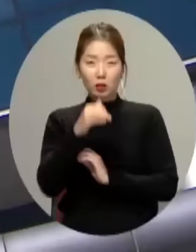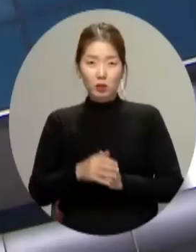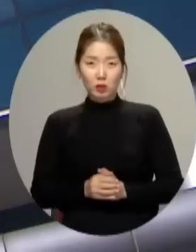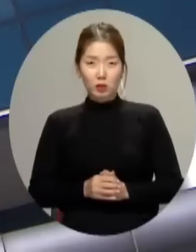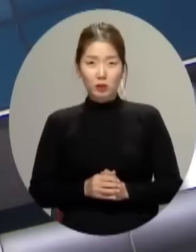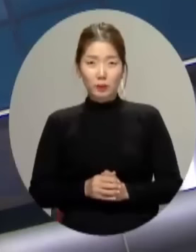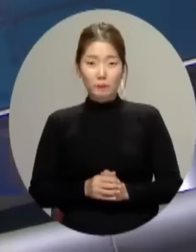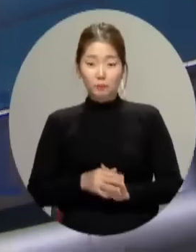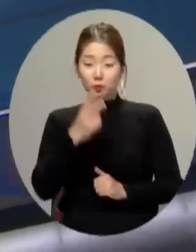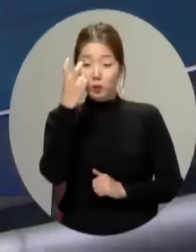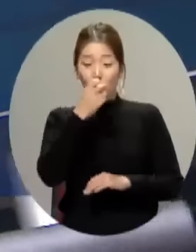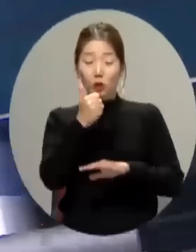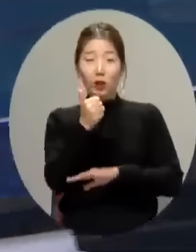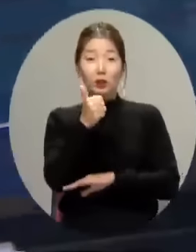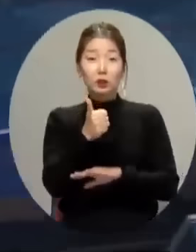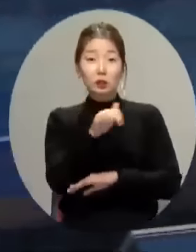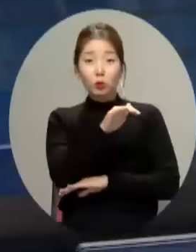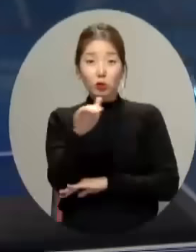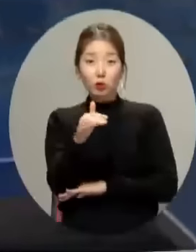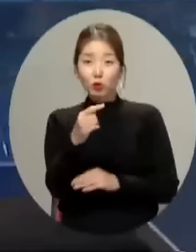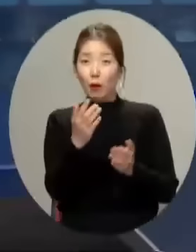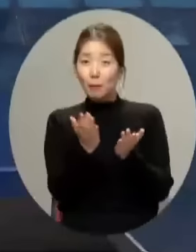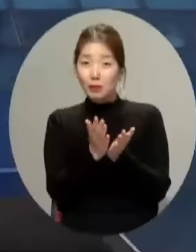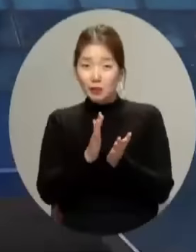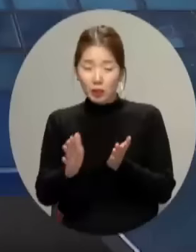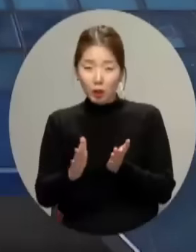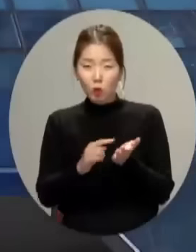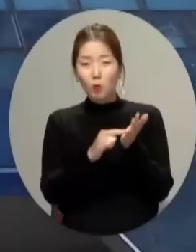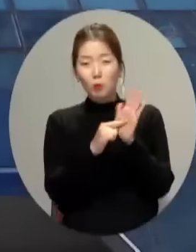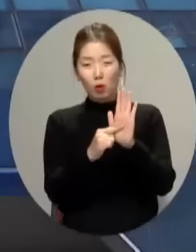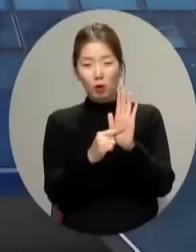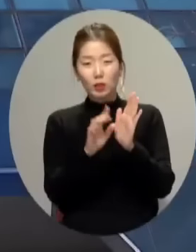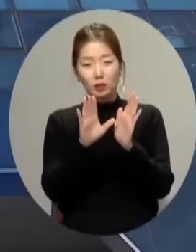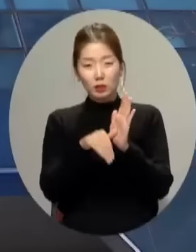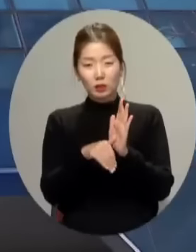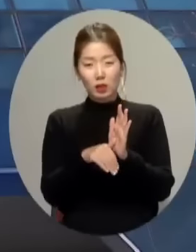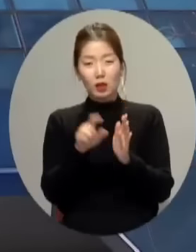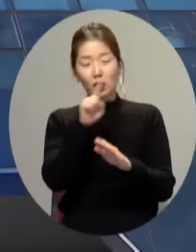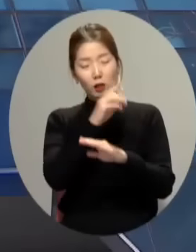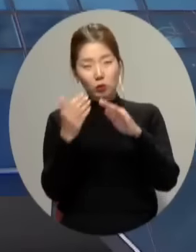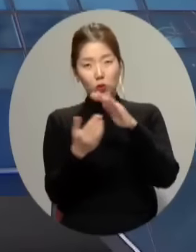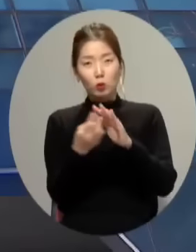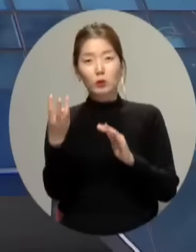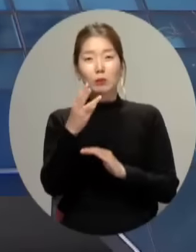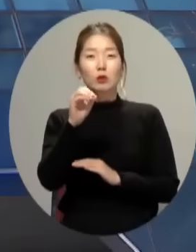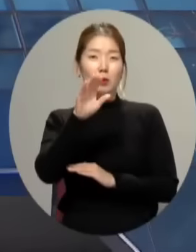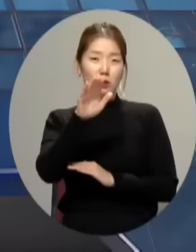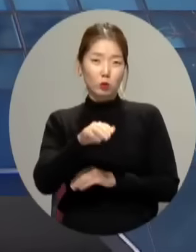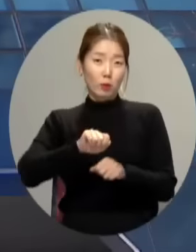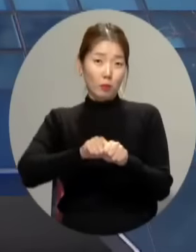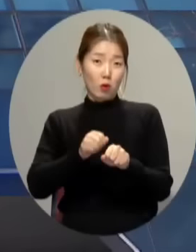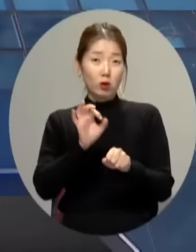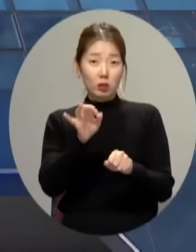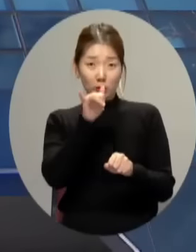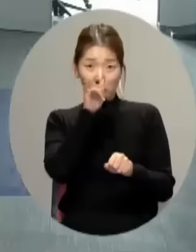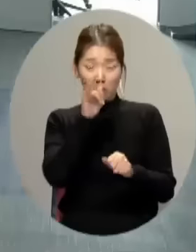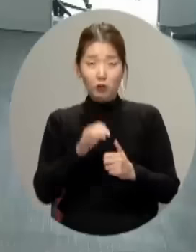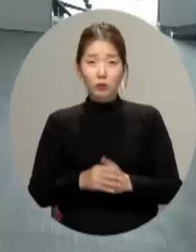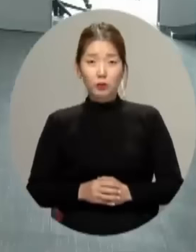선거 여론 조사 기준을 따르지 않고 결과를 공표 또는 보도하는 경우 최대 3천만 원 이하의 과태료가 부과될 수